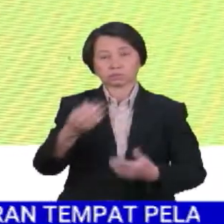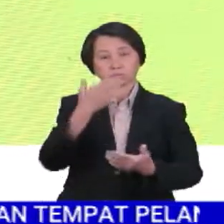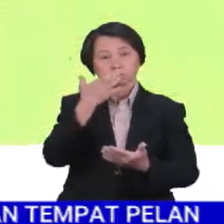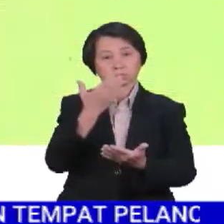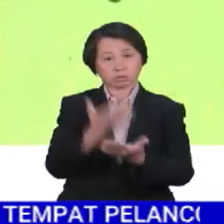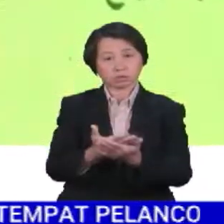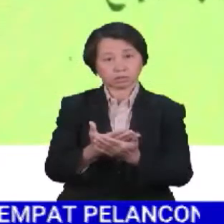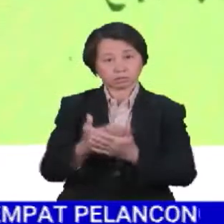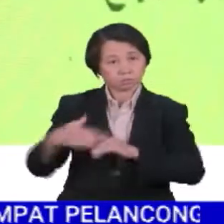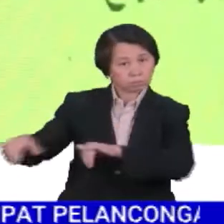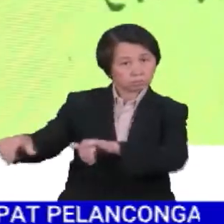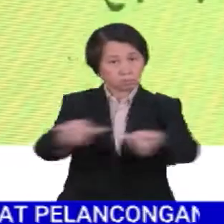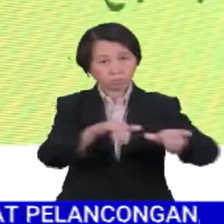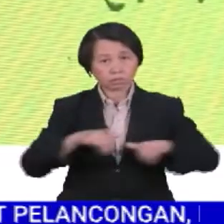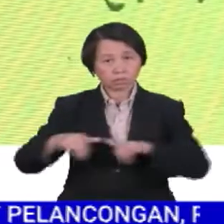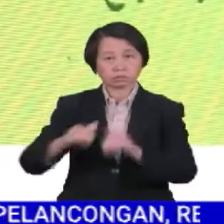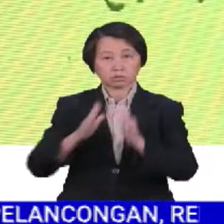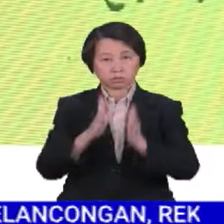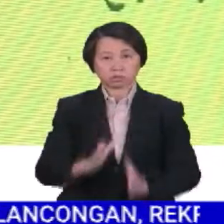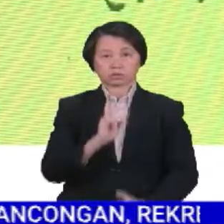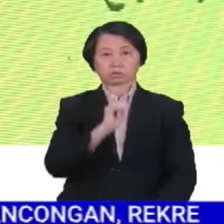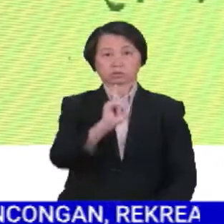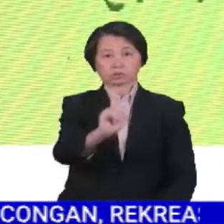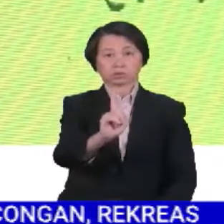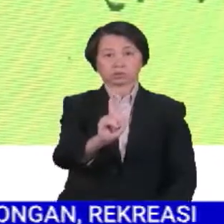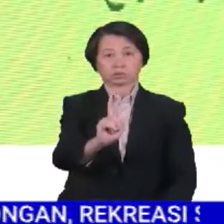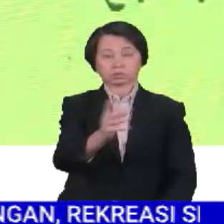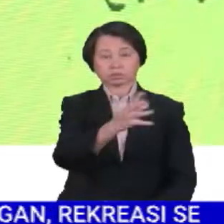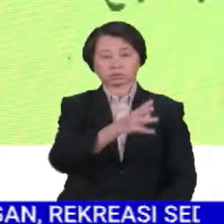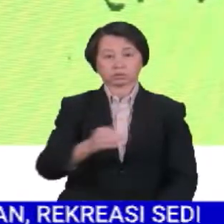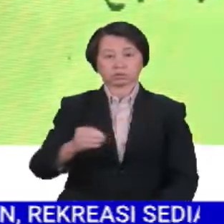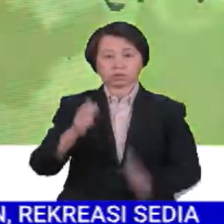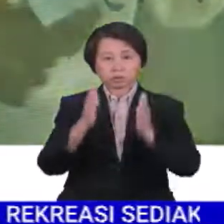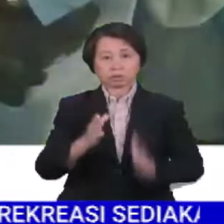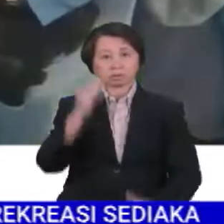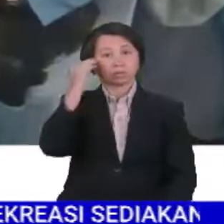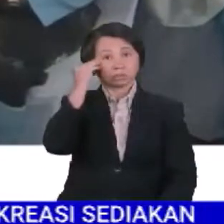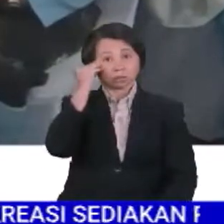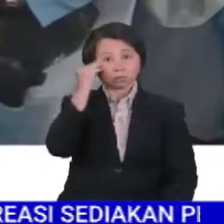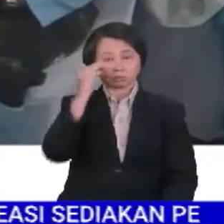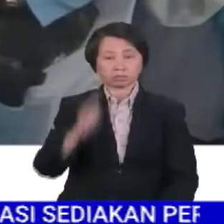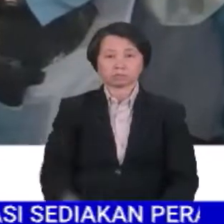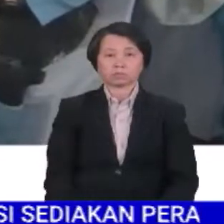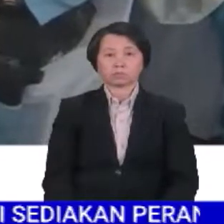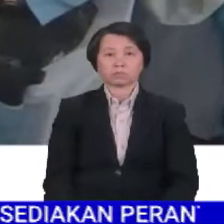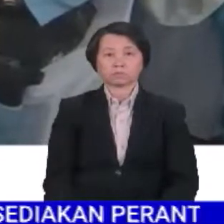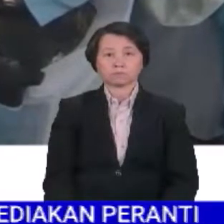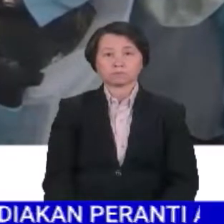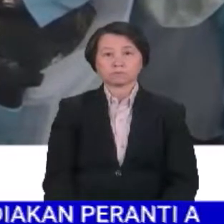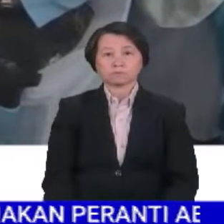kebaikan bersama kita umat Islam dan orang Melayu kita.